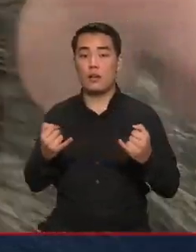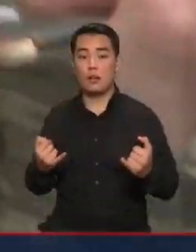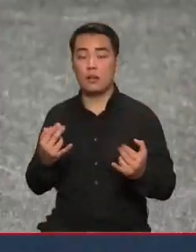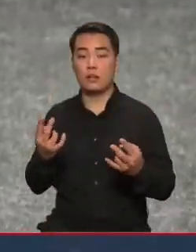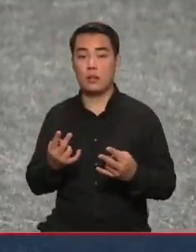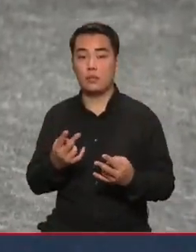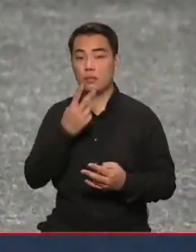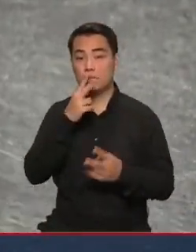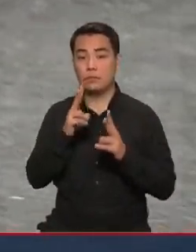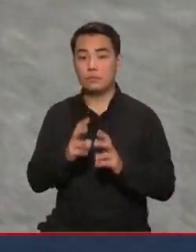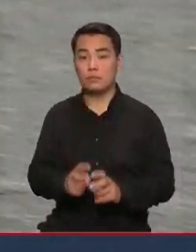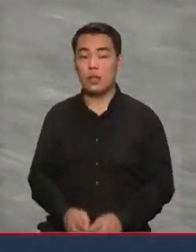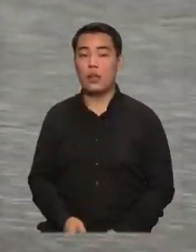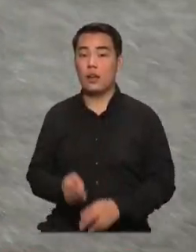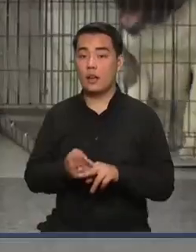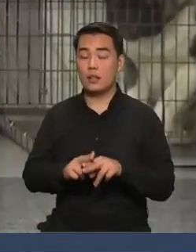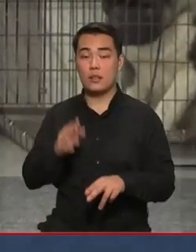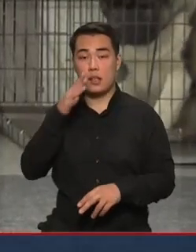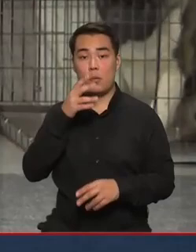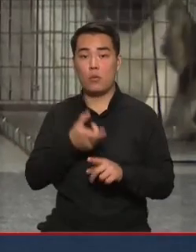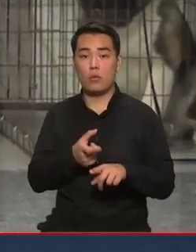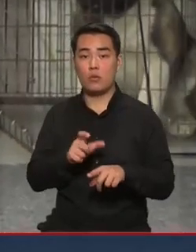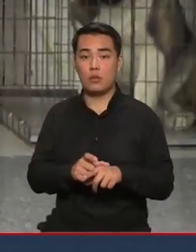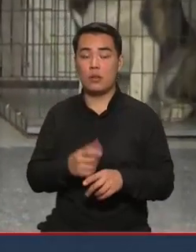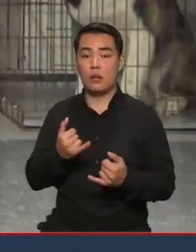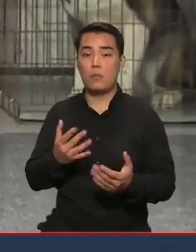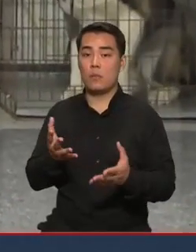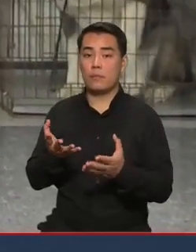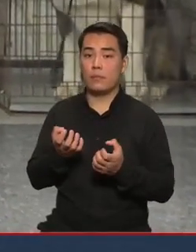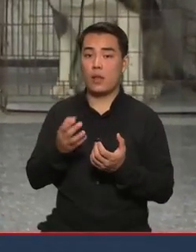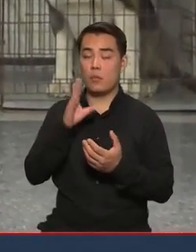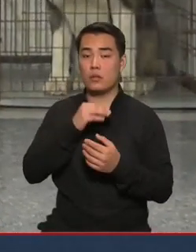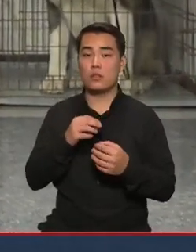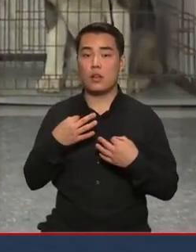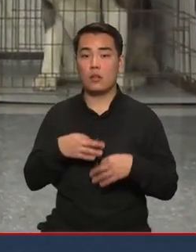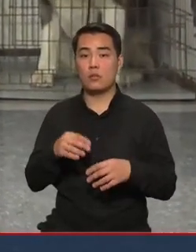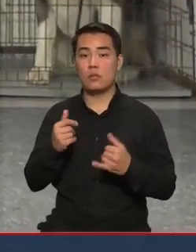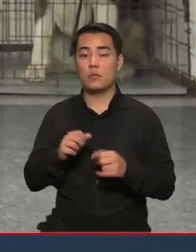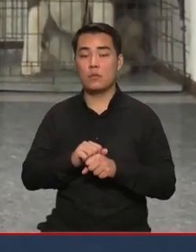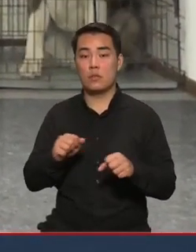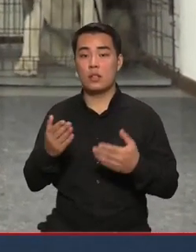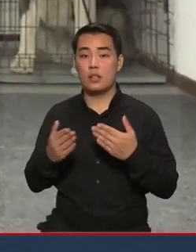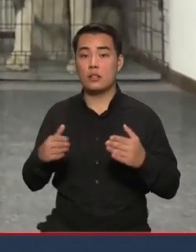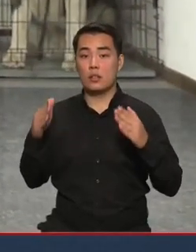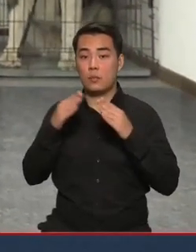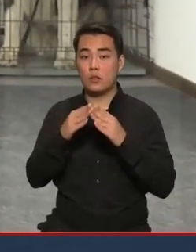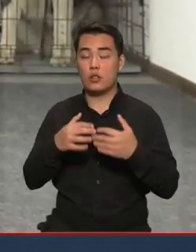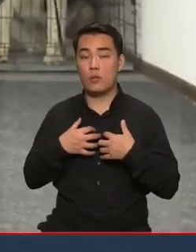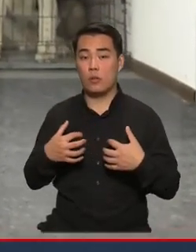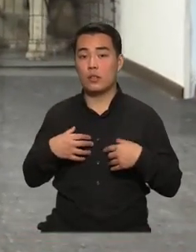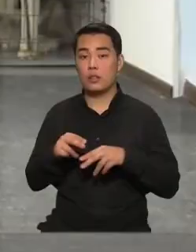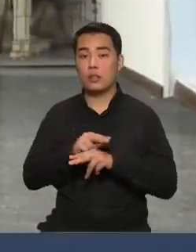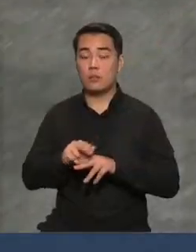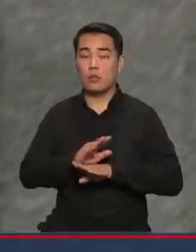поводок. Эти четвероногие на самом деле очень восприимчивы к резким звукам. Если домашнее животное не приучить, к примеру,